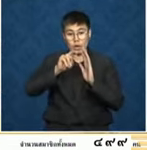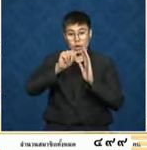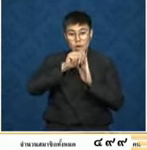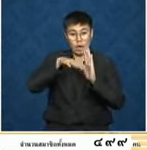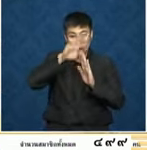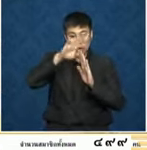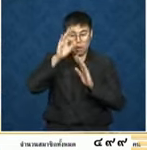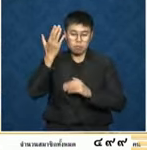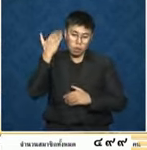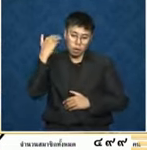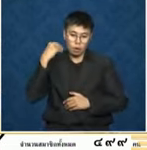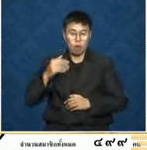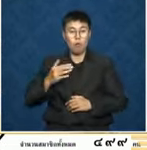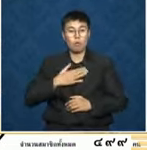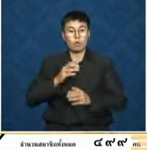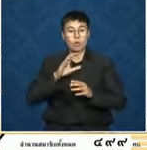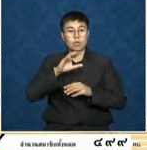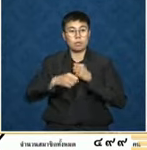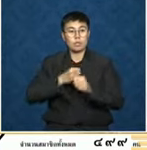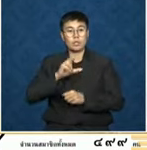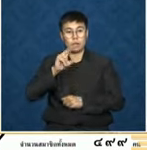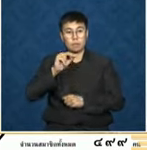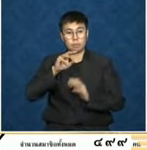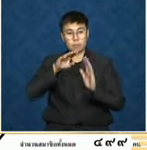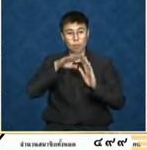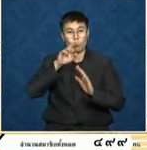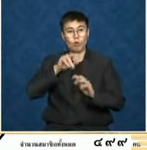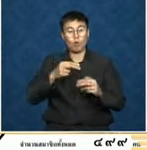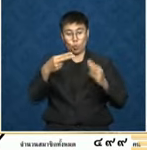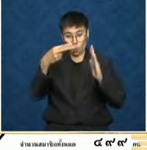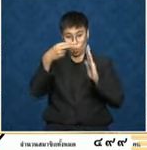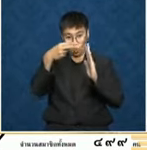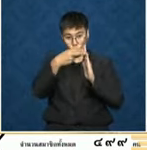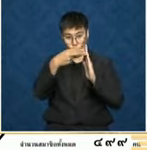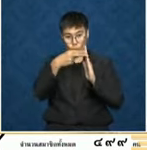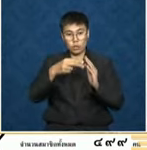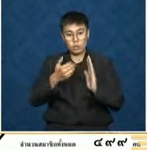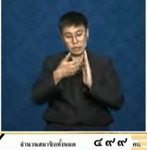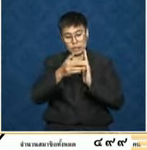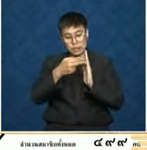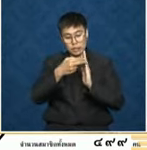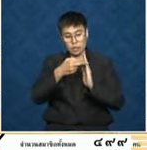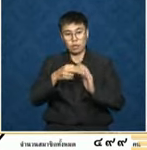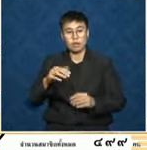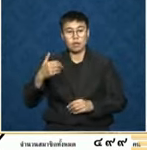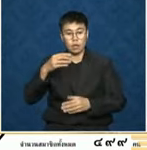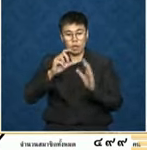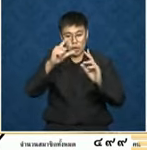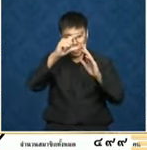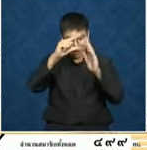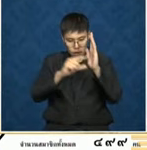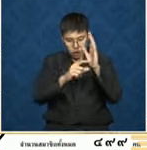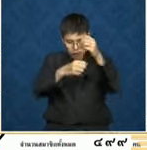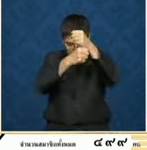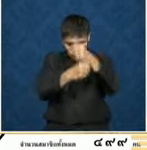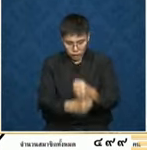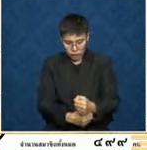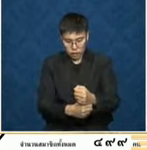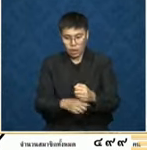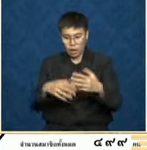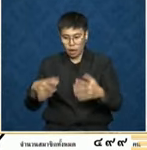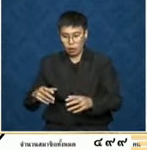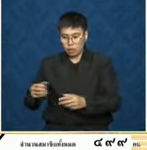ว่าปีที่แล้วผมเป็นสสหนองคายตอนนั้นตลิ่งโขงพังนะครับชาวบ้านไม่รู้จะทำไงก็ไม่ไผ่ไปปักเป็นรอชะลอน้ำเอากระสอบทรายไ